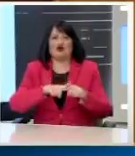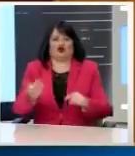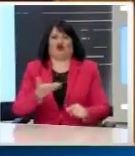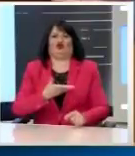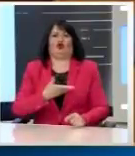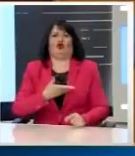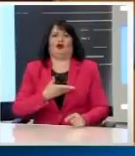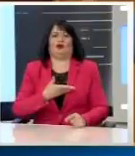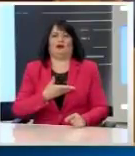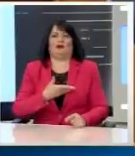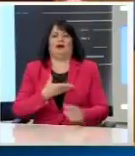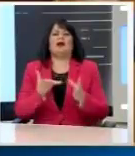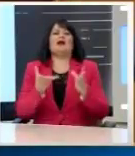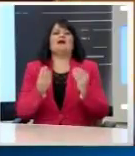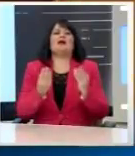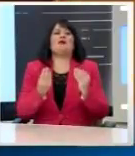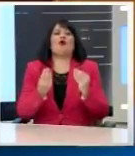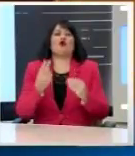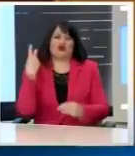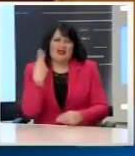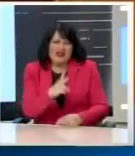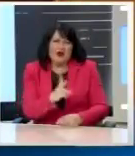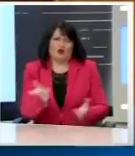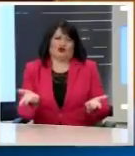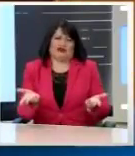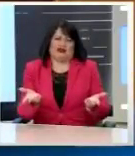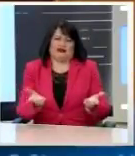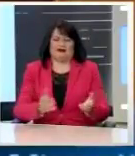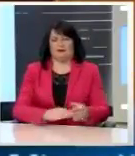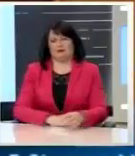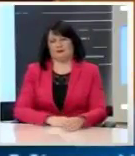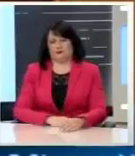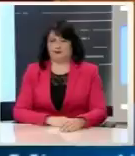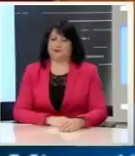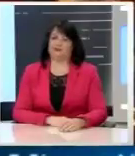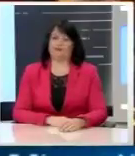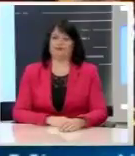αλλά και πολλούς ακόμα από την ίδια σας την παράταξη.